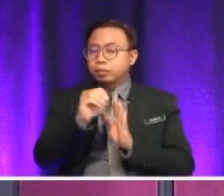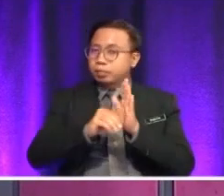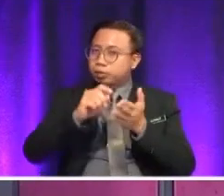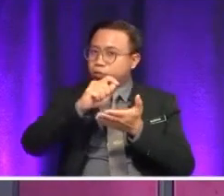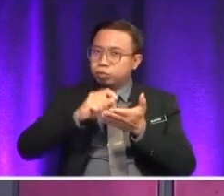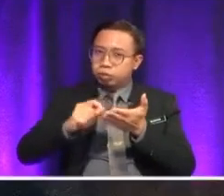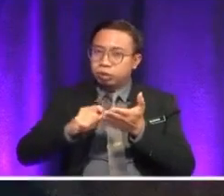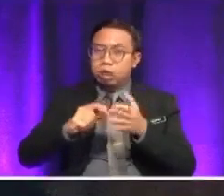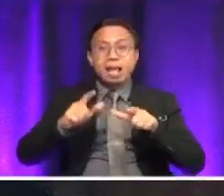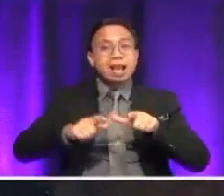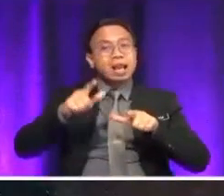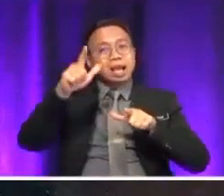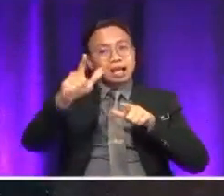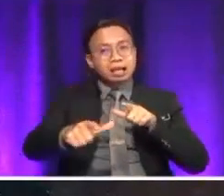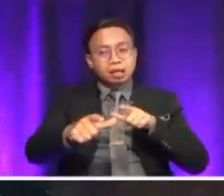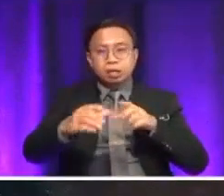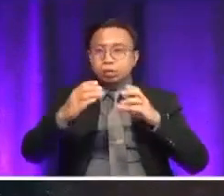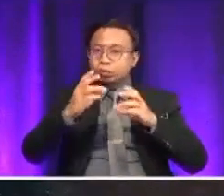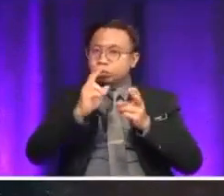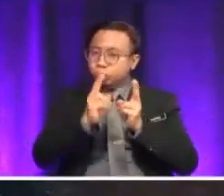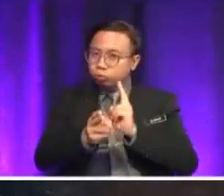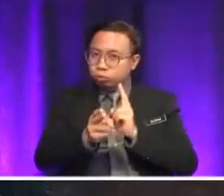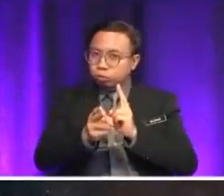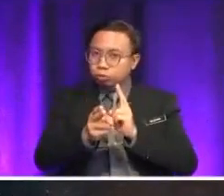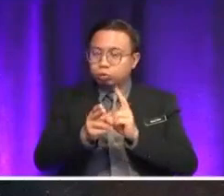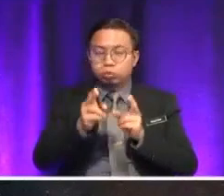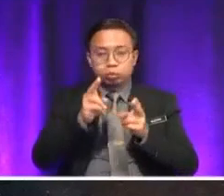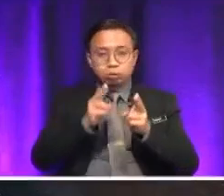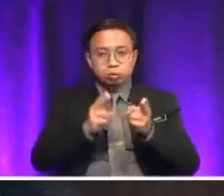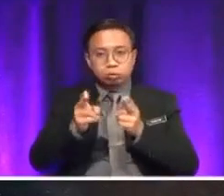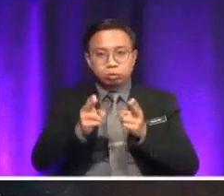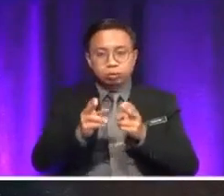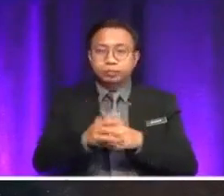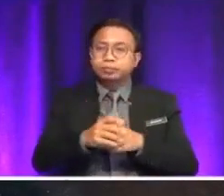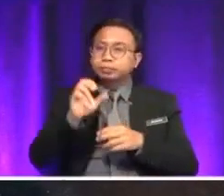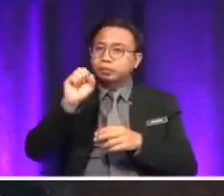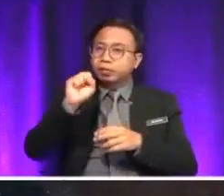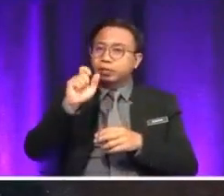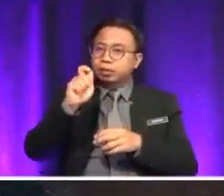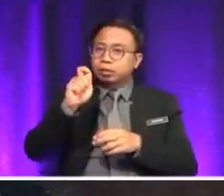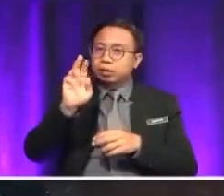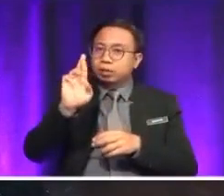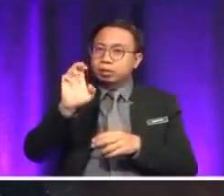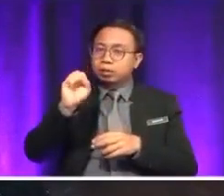menulis langkah-langkah menangani stres dalam bentuk peta ITing.